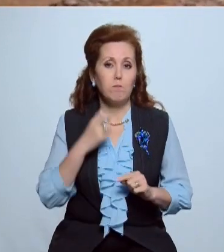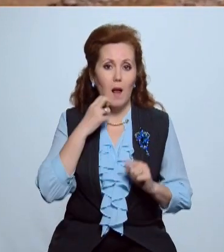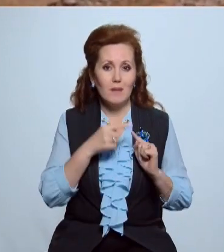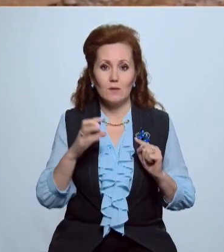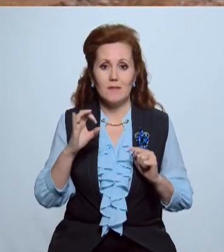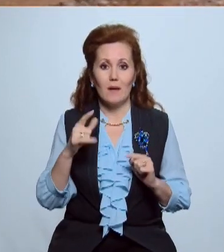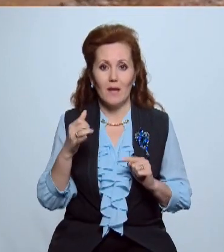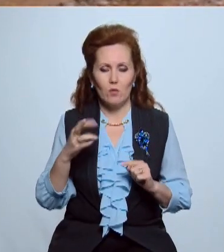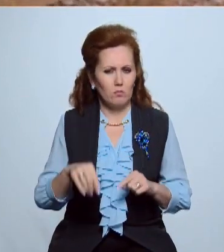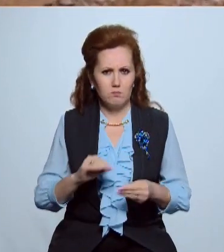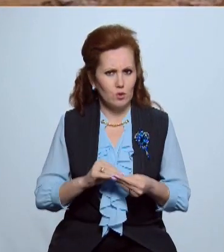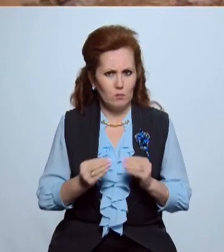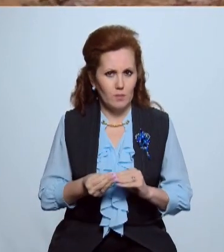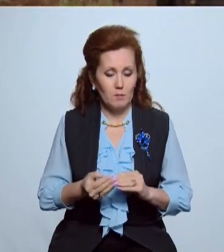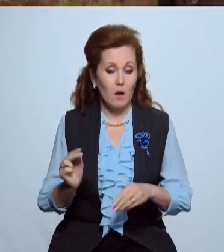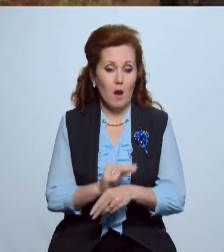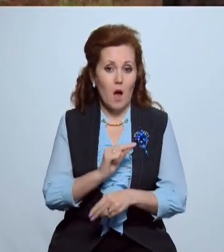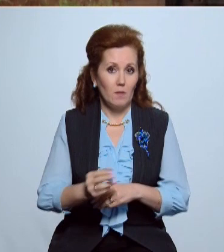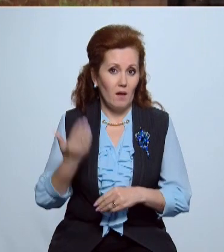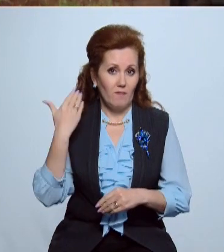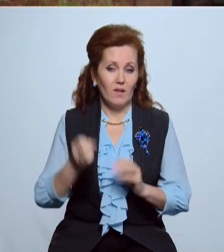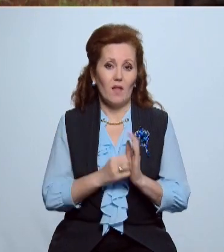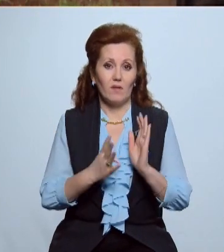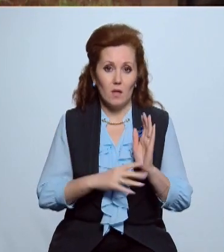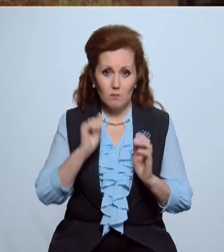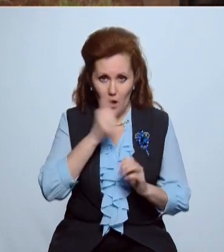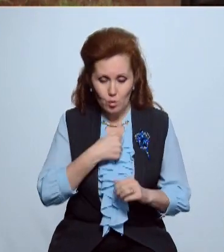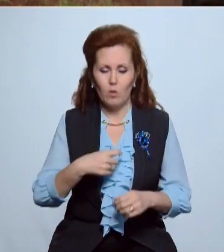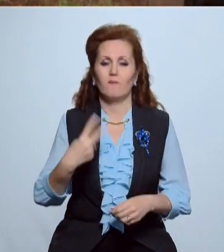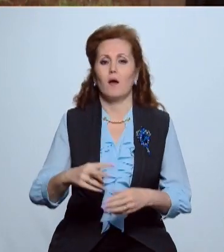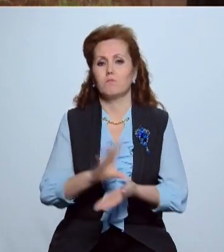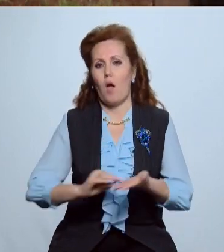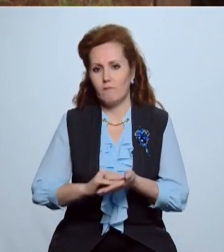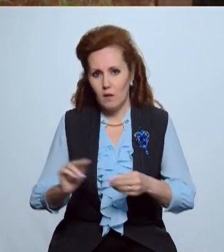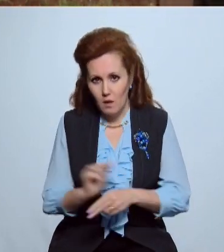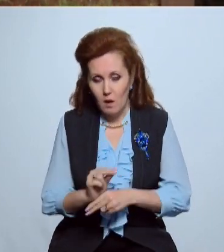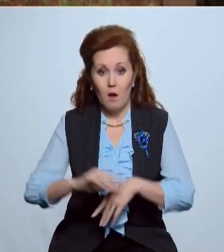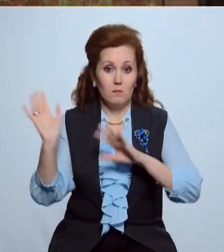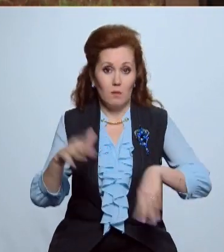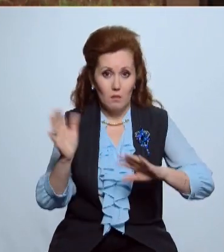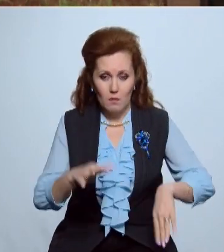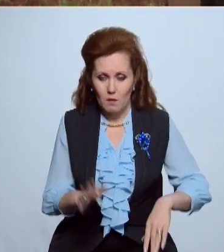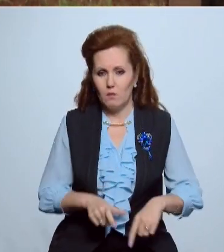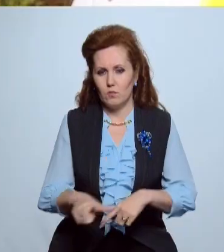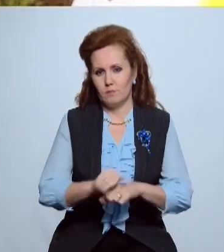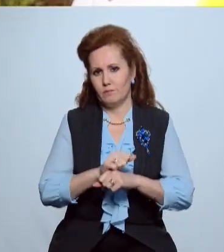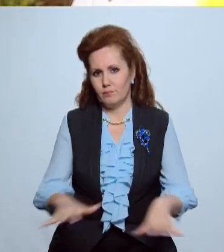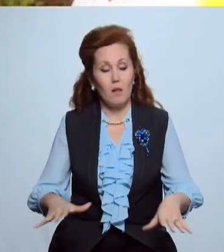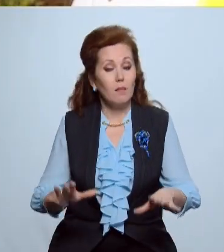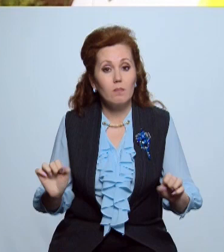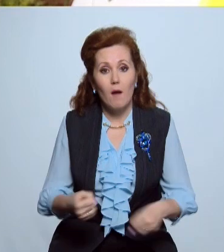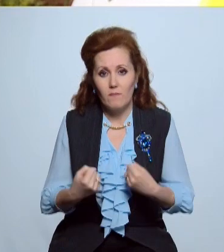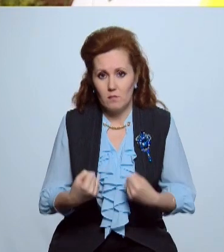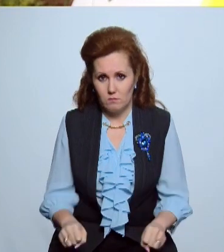для Удмуртии проблемный. Ее уже ремонтировали в 2019 и в 2020 годах, но каждый раз непогоду дороги пережить не удается. В